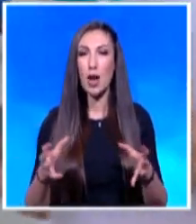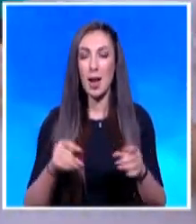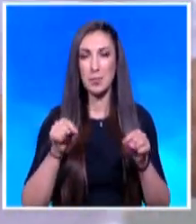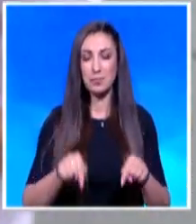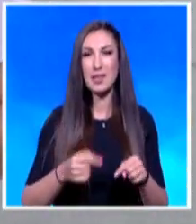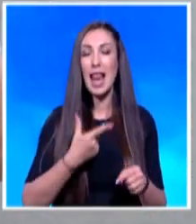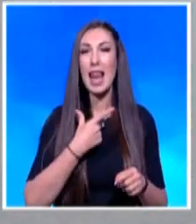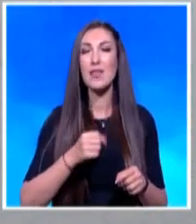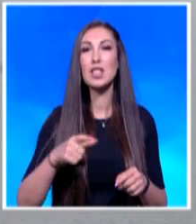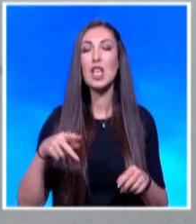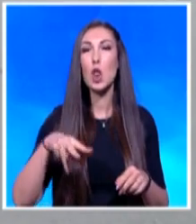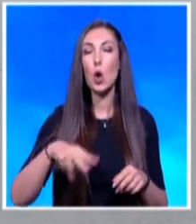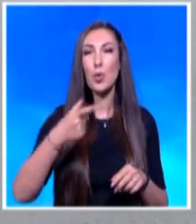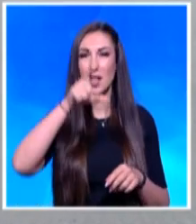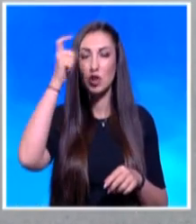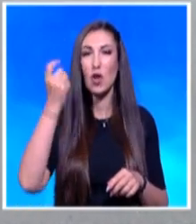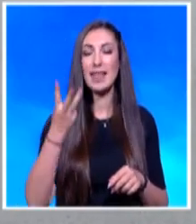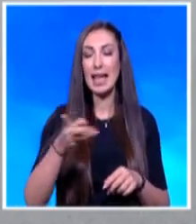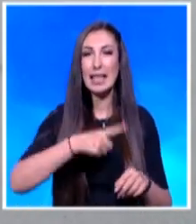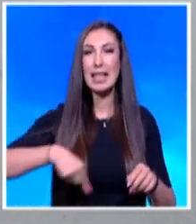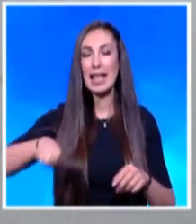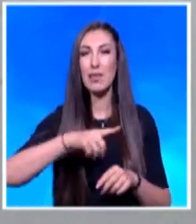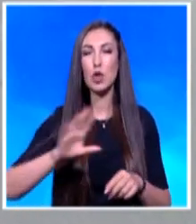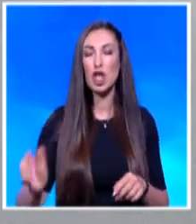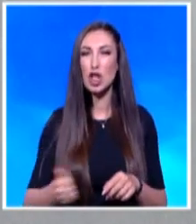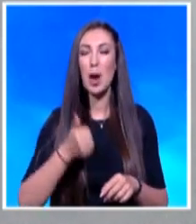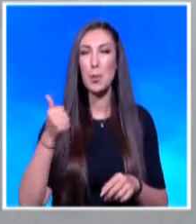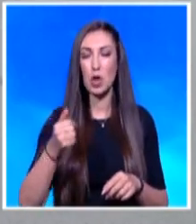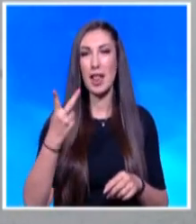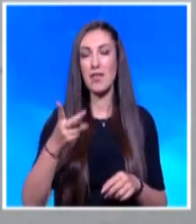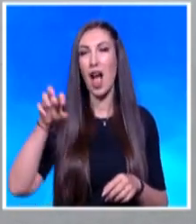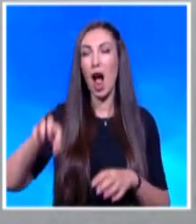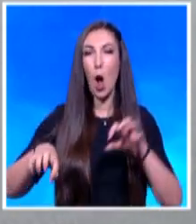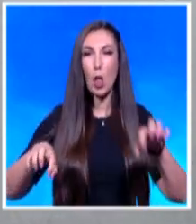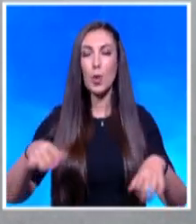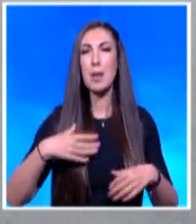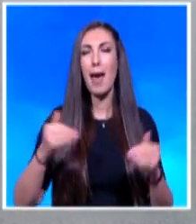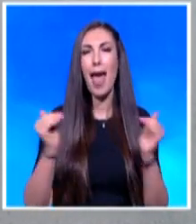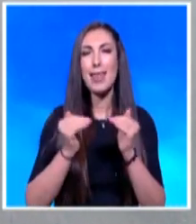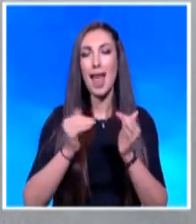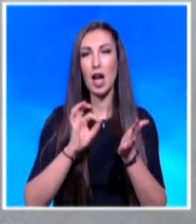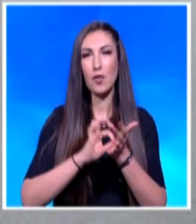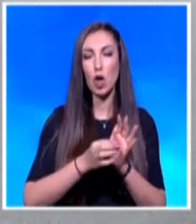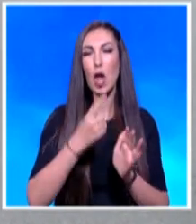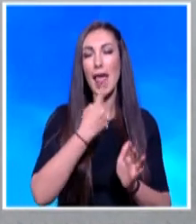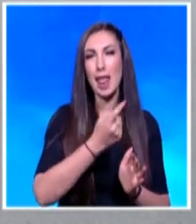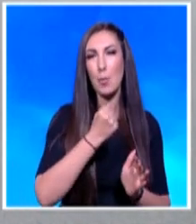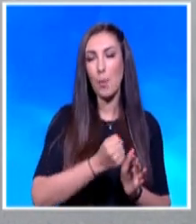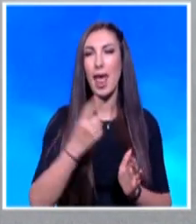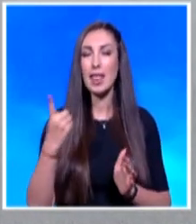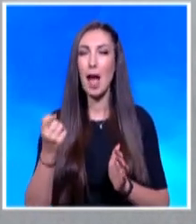и Локомотив София. Трети кръг от шампионата. До момента двата отбора са с еднакъв актив. По една победа и